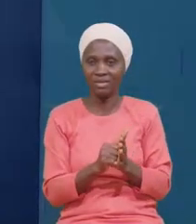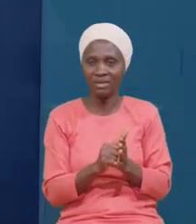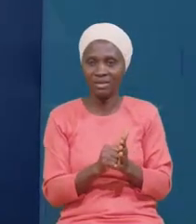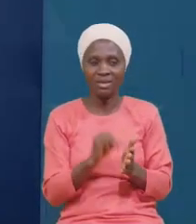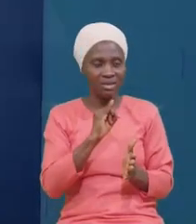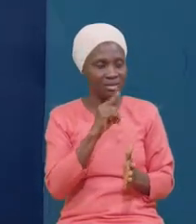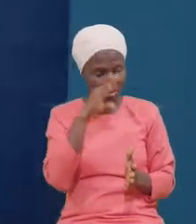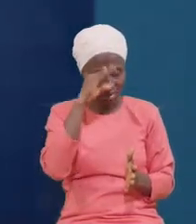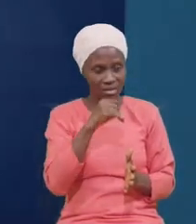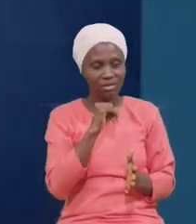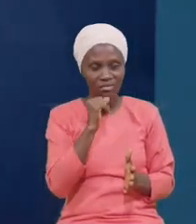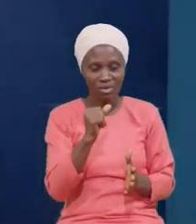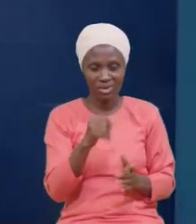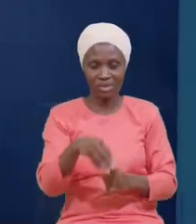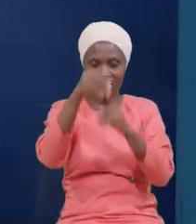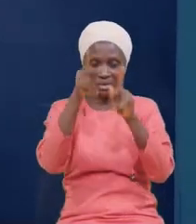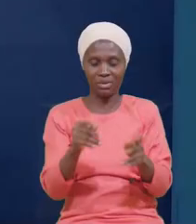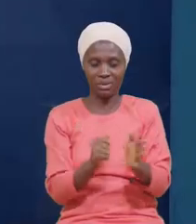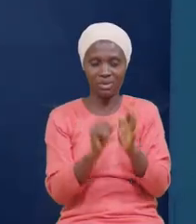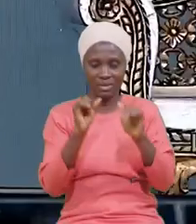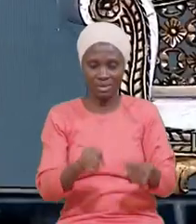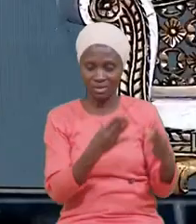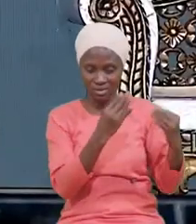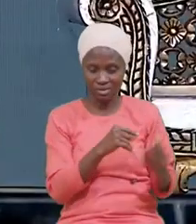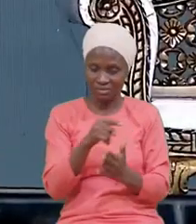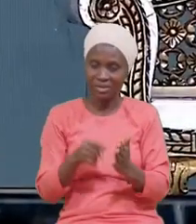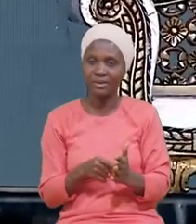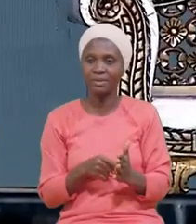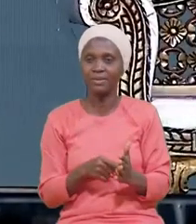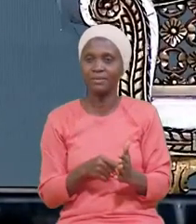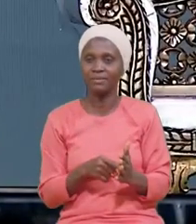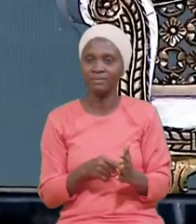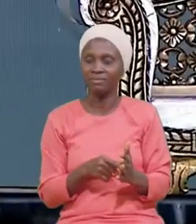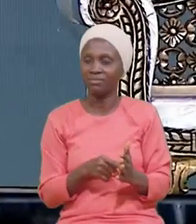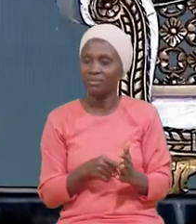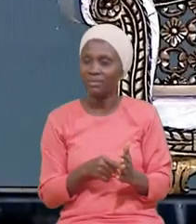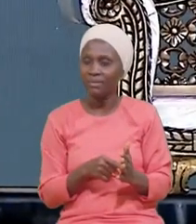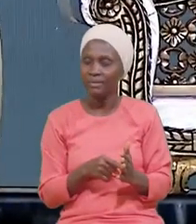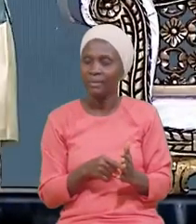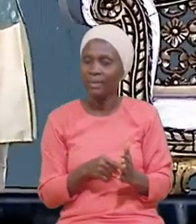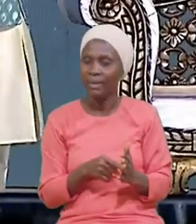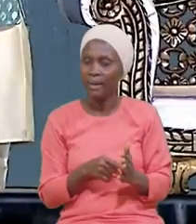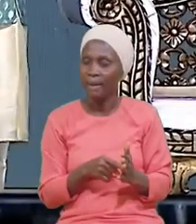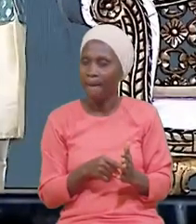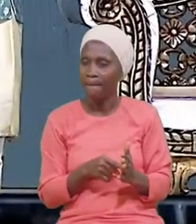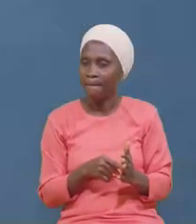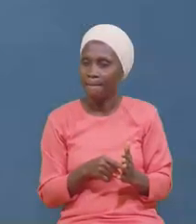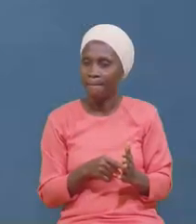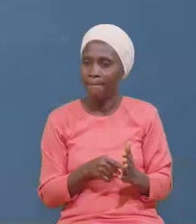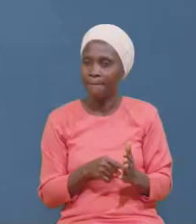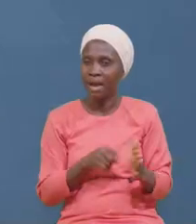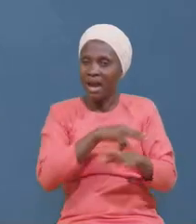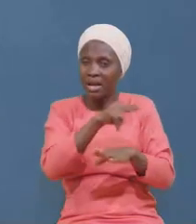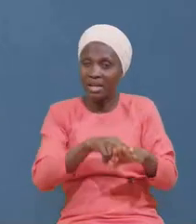deal with this but cannot deal with that. ఆ యొక్క స్పెషలిస్ట్లు అంటున్నారు, ఇది మేము చేయలేము, ఇది మా వల్ల కాదు అని చెప్తున్నారు.